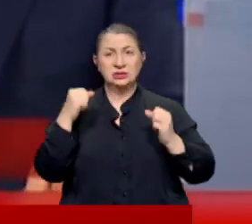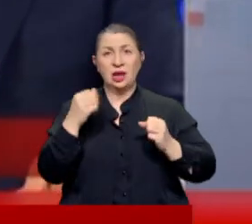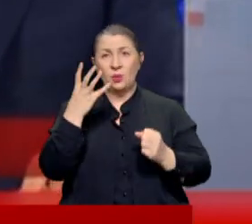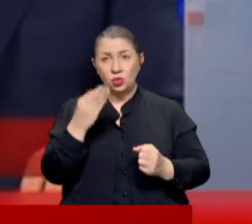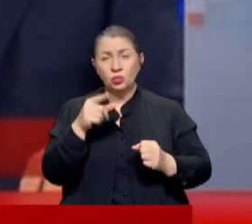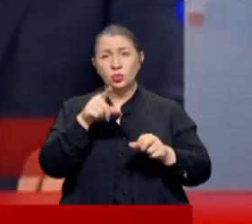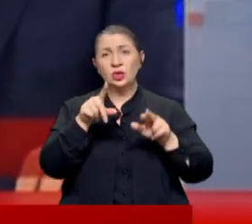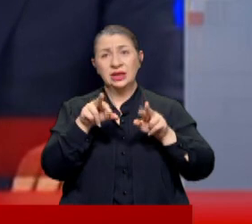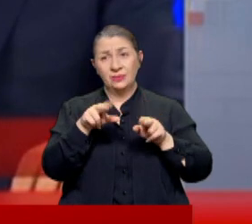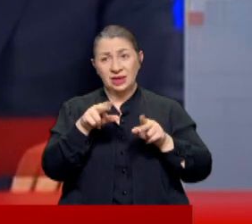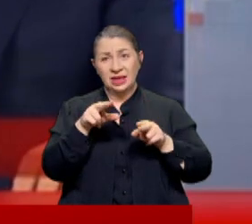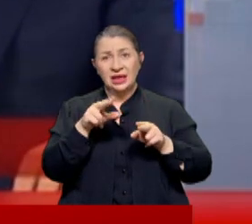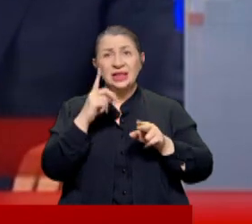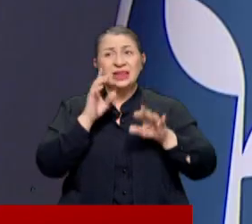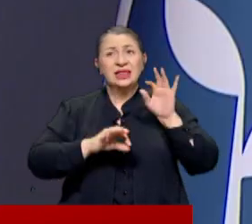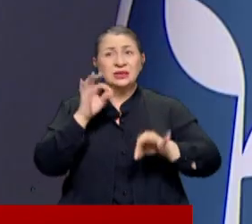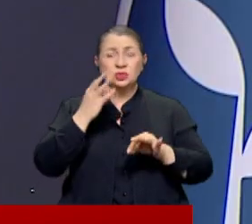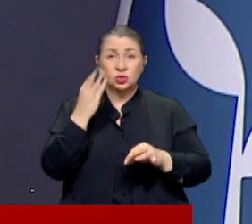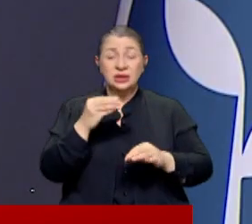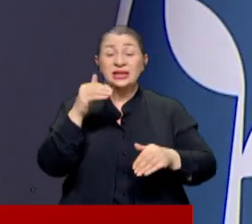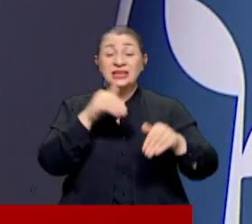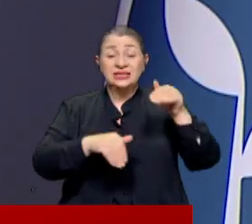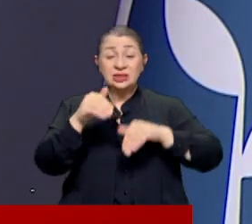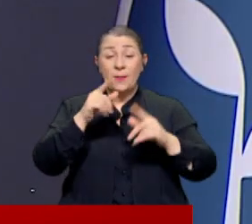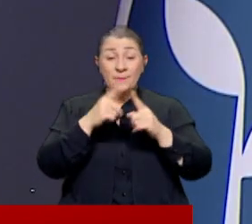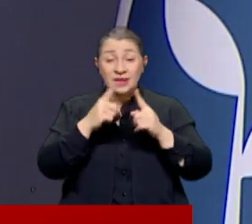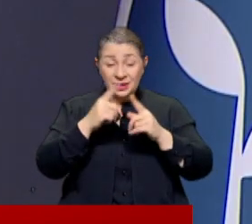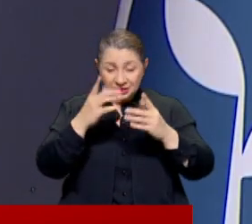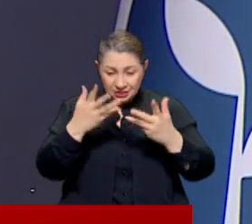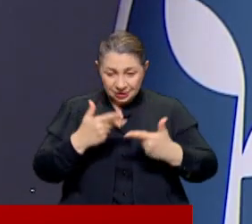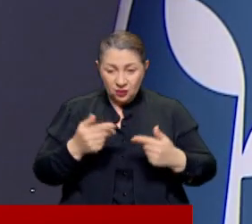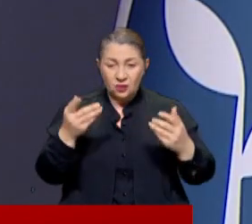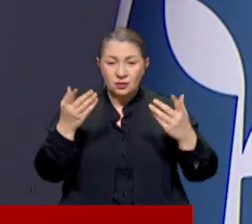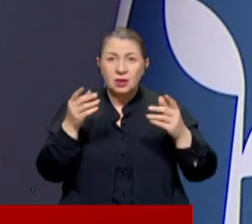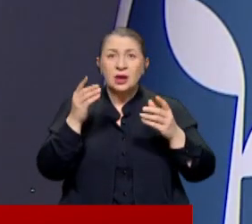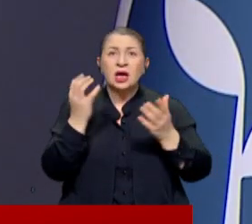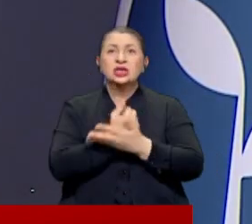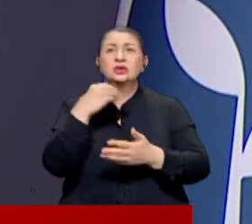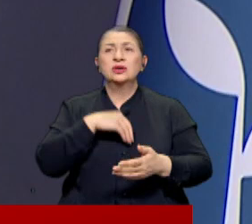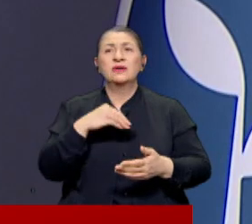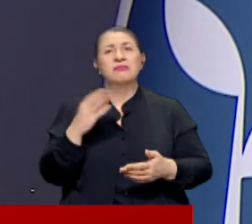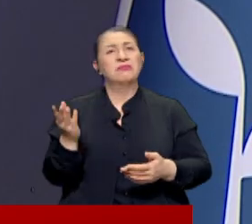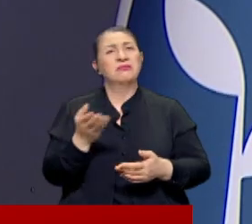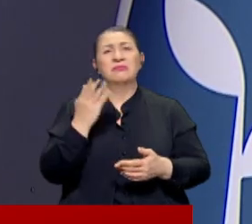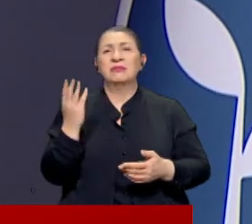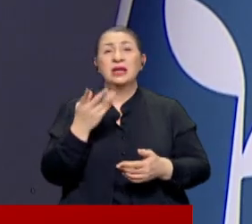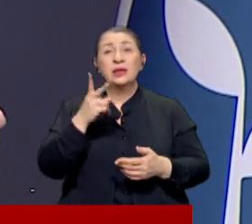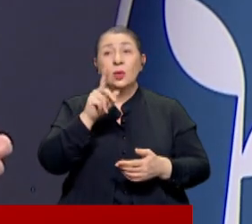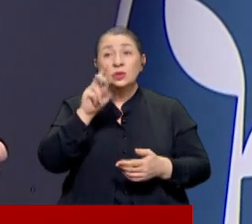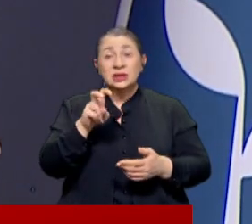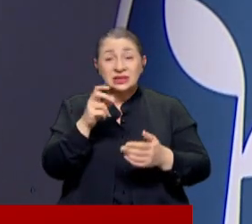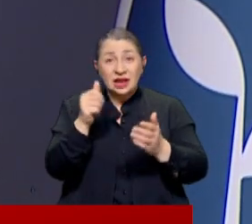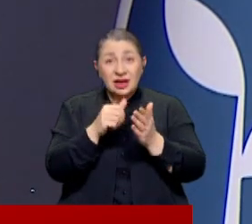durabileceği mide bu şekilde test etmiş olur seçimi matematik formülleri ile kazanacaklarını zannediyorlar bye yavrular Ya bunlar